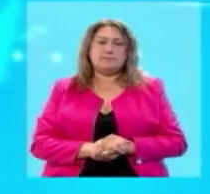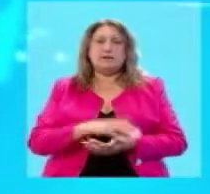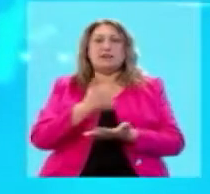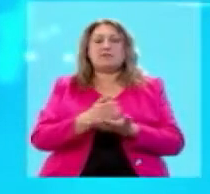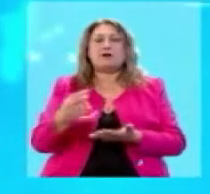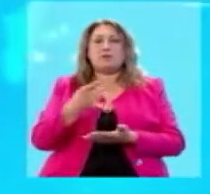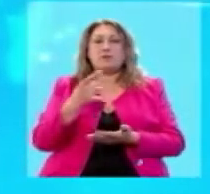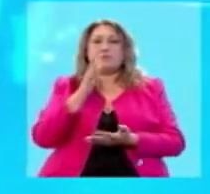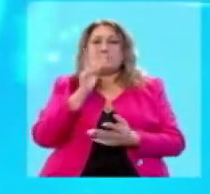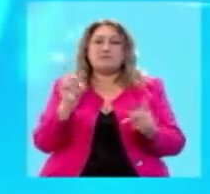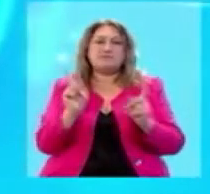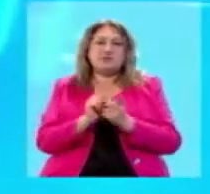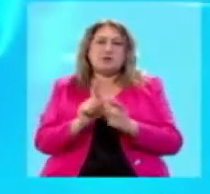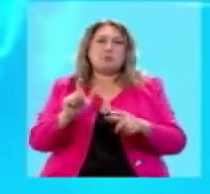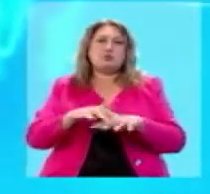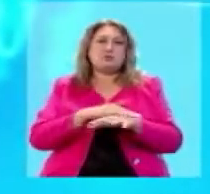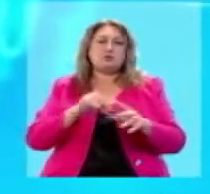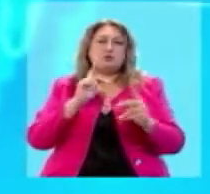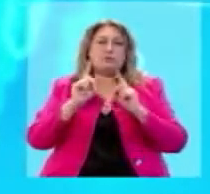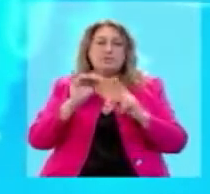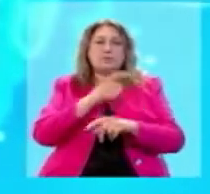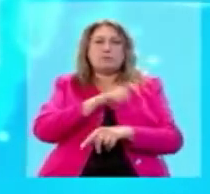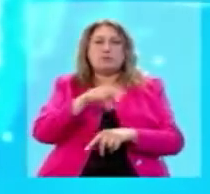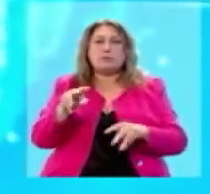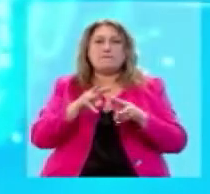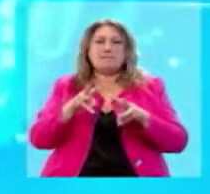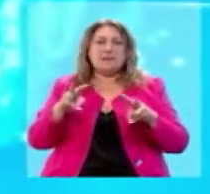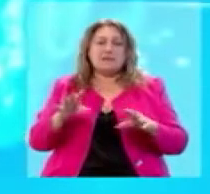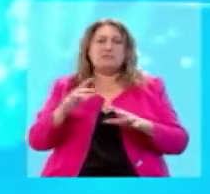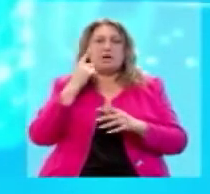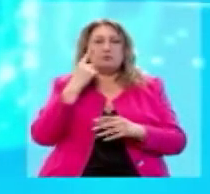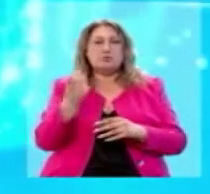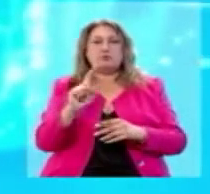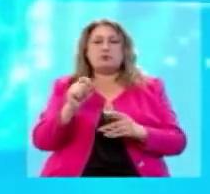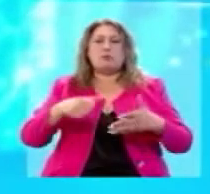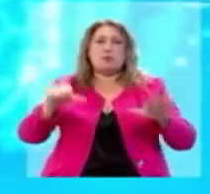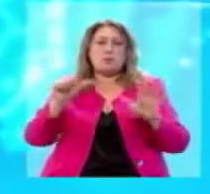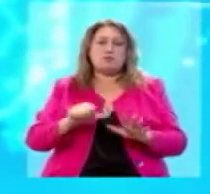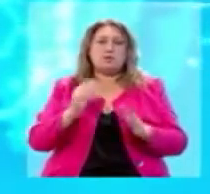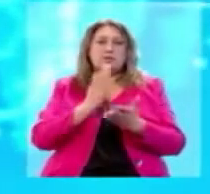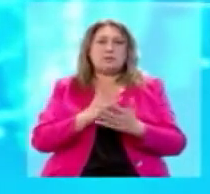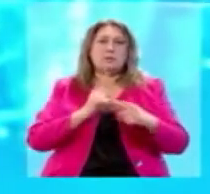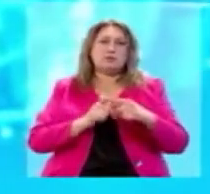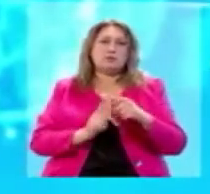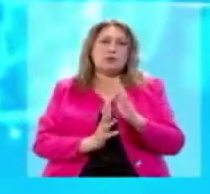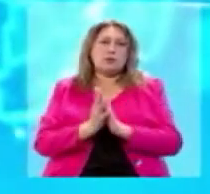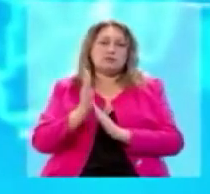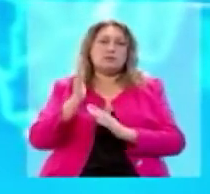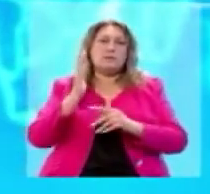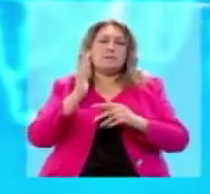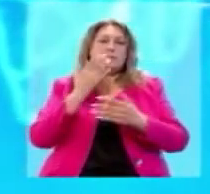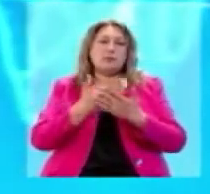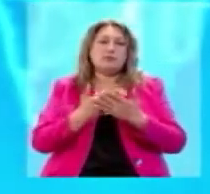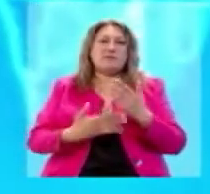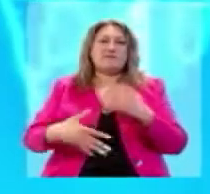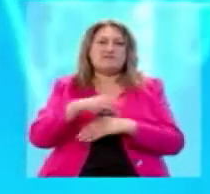Глава региона в ходе встречи с общественным советом и депутатами областного маслихата сообщил, что за полгода наблюдается положительная динамика практически